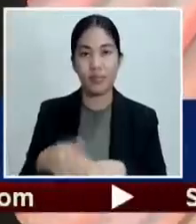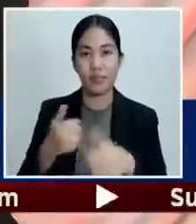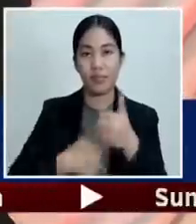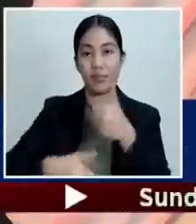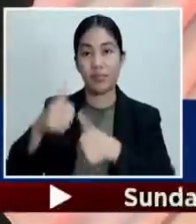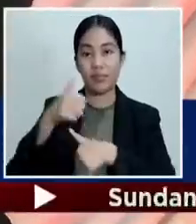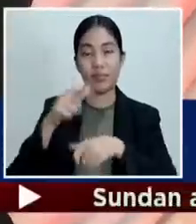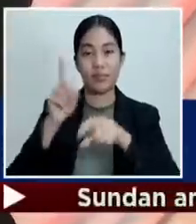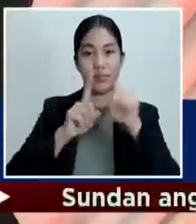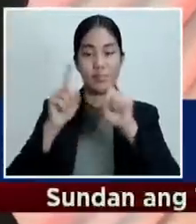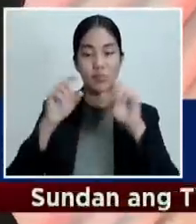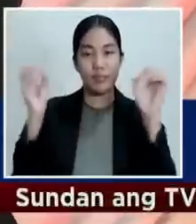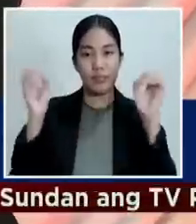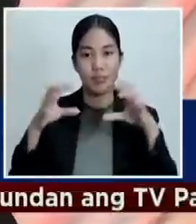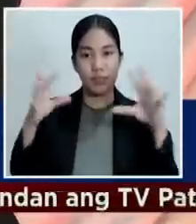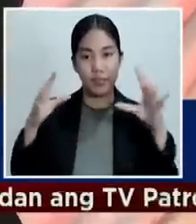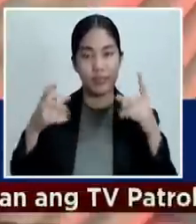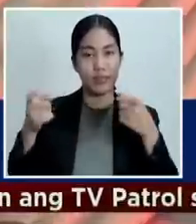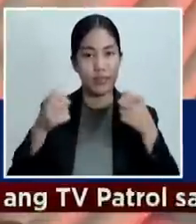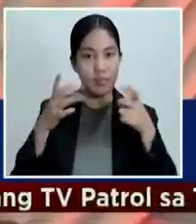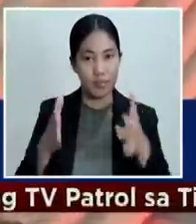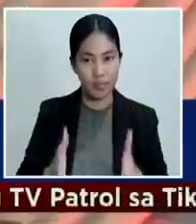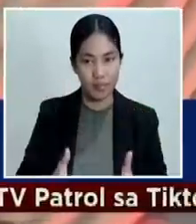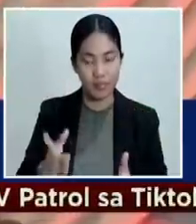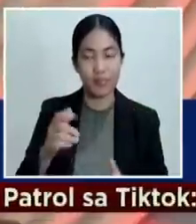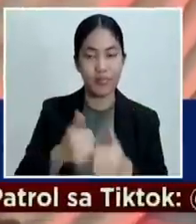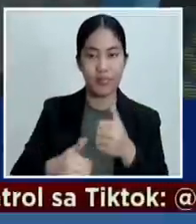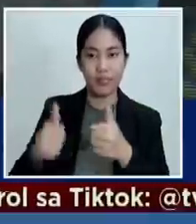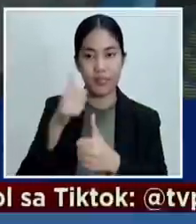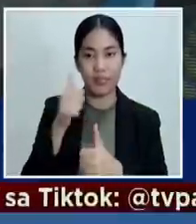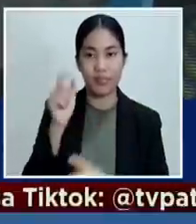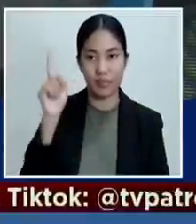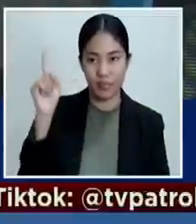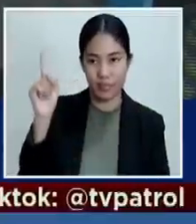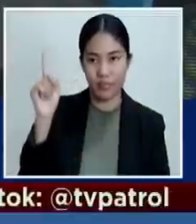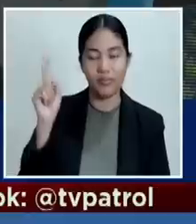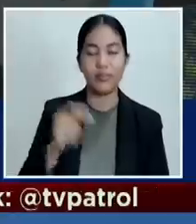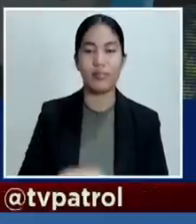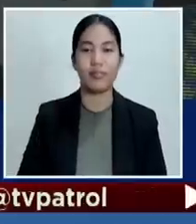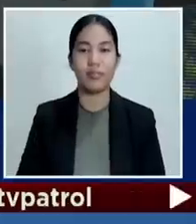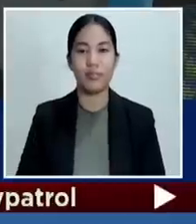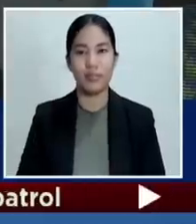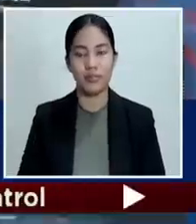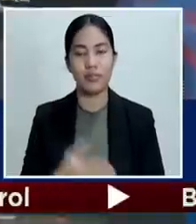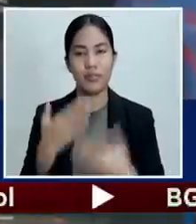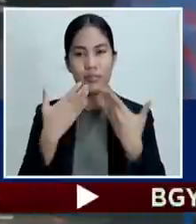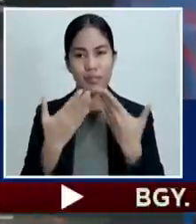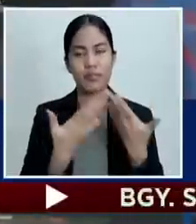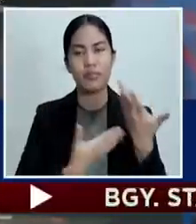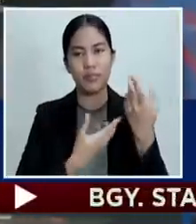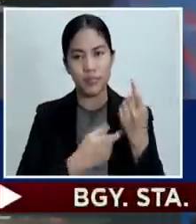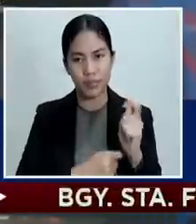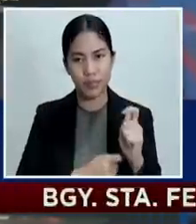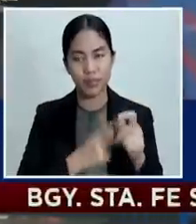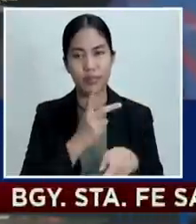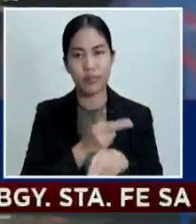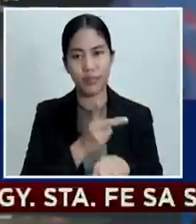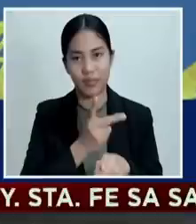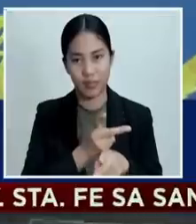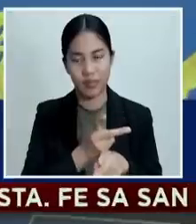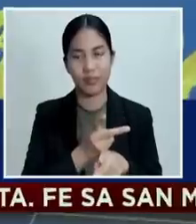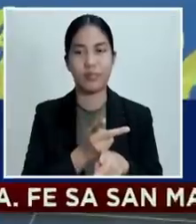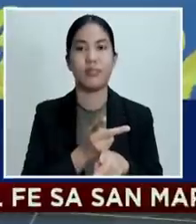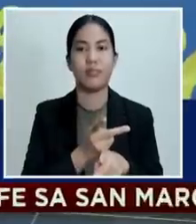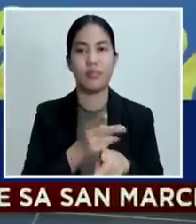at Star Magic Managers na sina Chris Tapang at Joy Lumibao sa tiwala at alagang kapamilyang